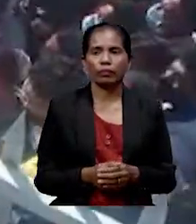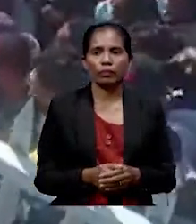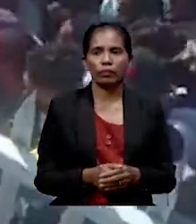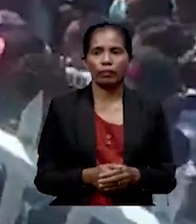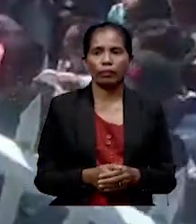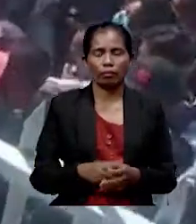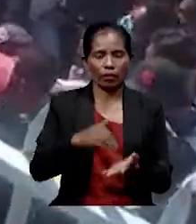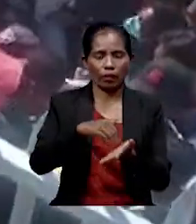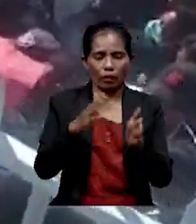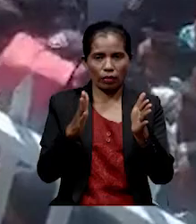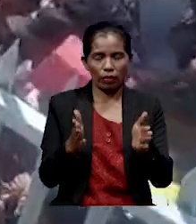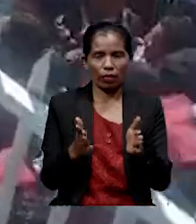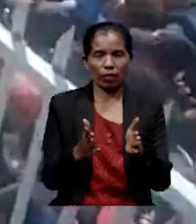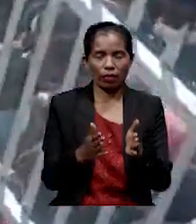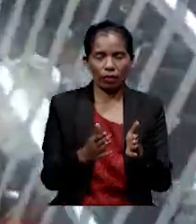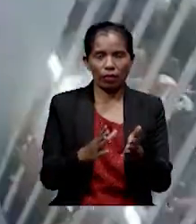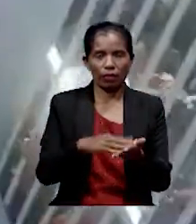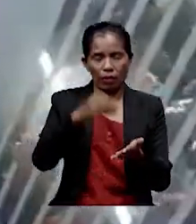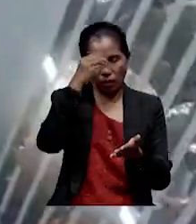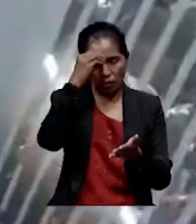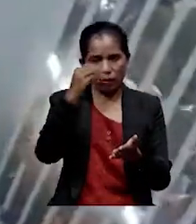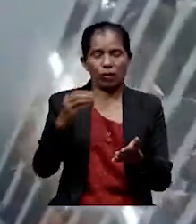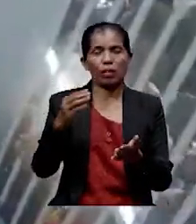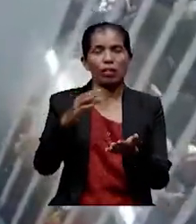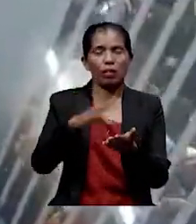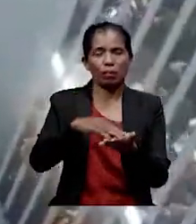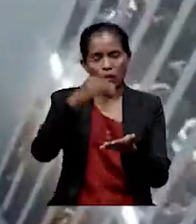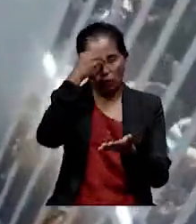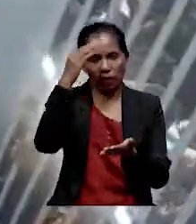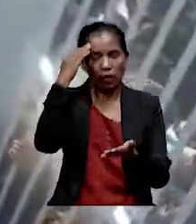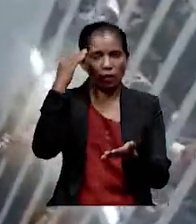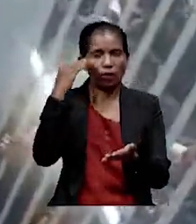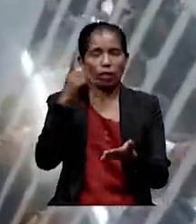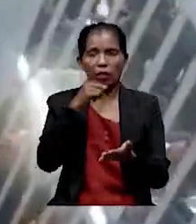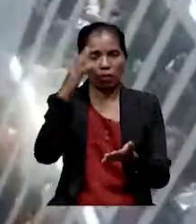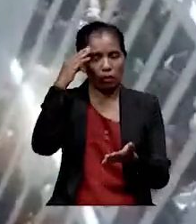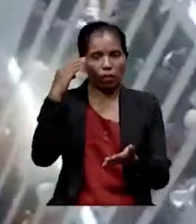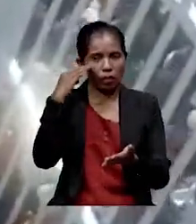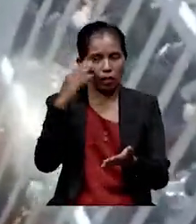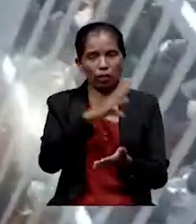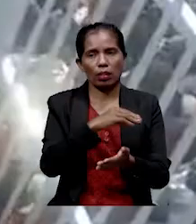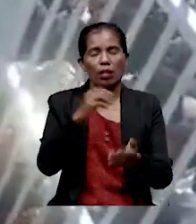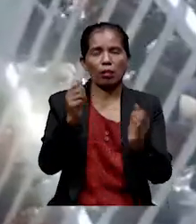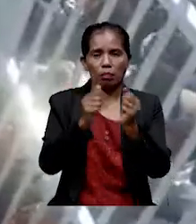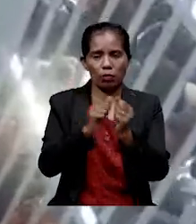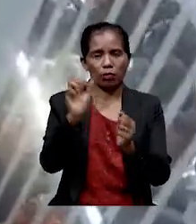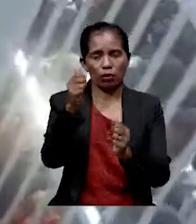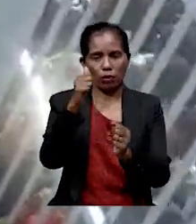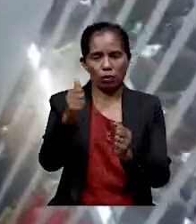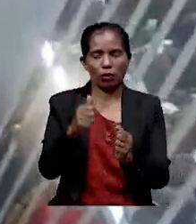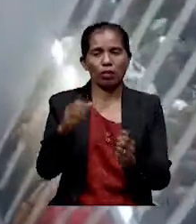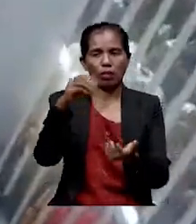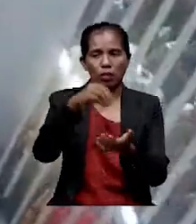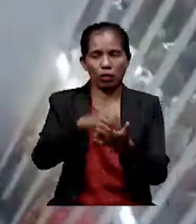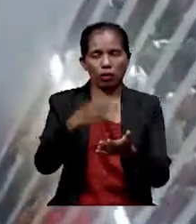Antes ne estudante sira ne bemak tuir ona kursu liang Korea maju menus rihun hat husi sentru formasang liang Korea hamutuk sanulu. Konsentra hotu